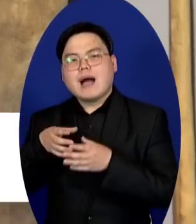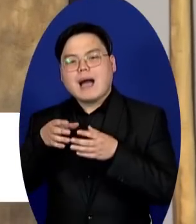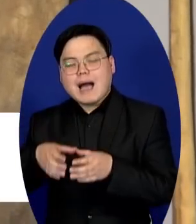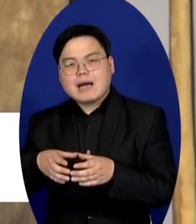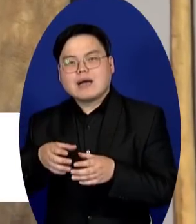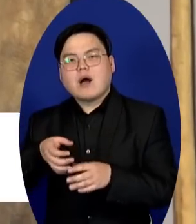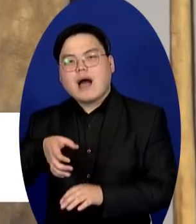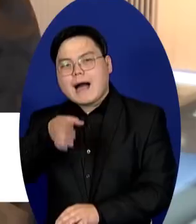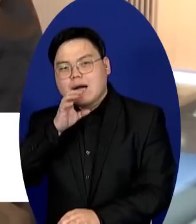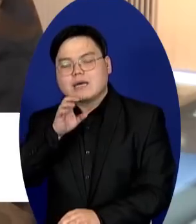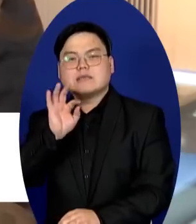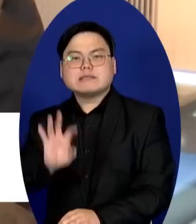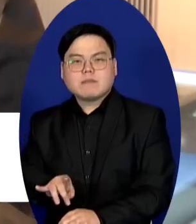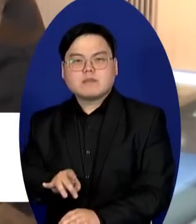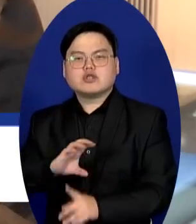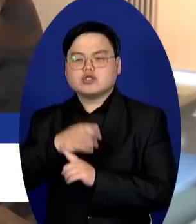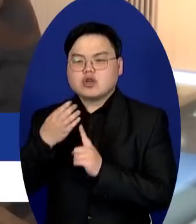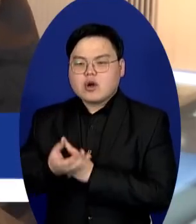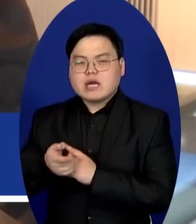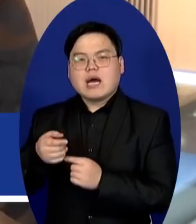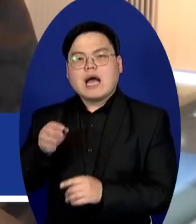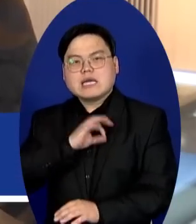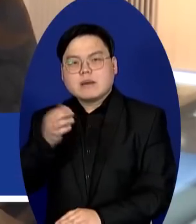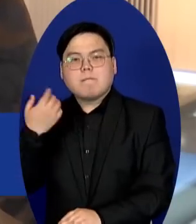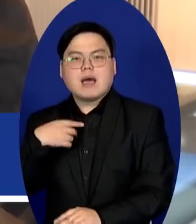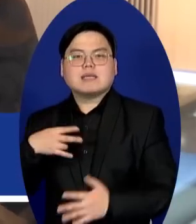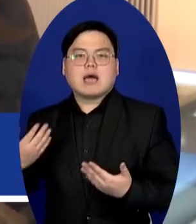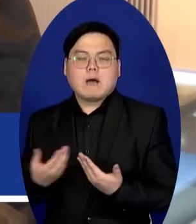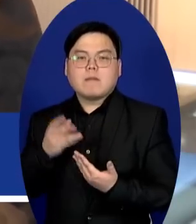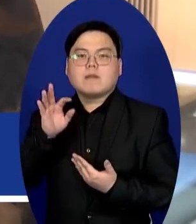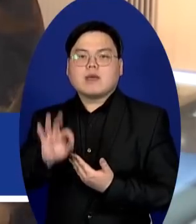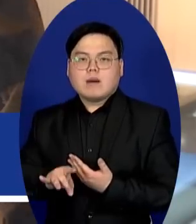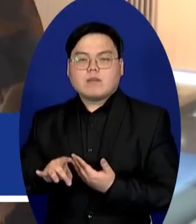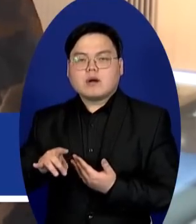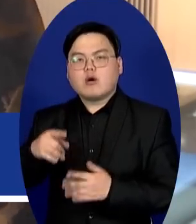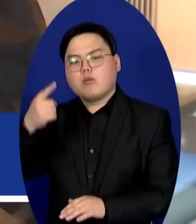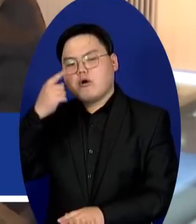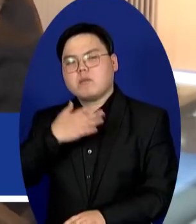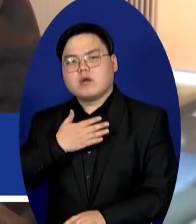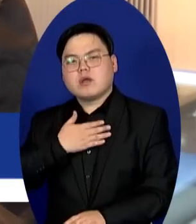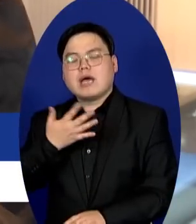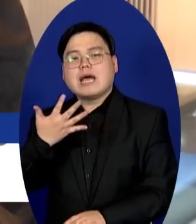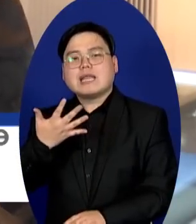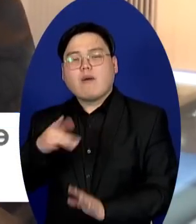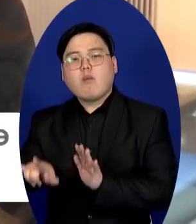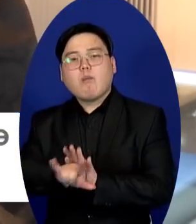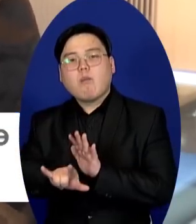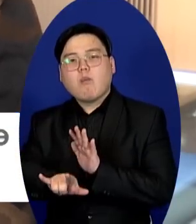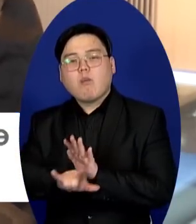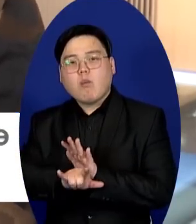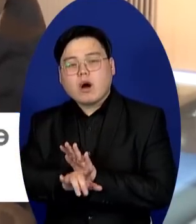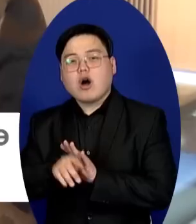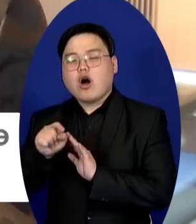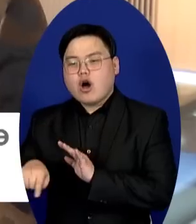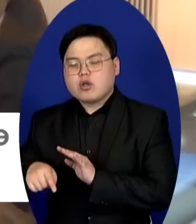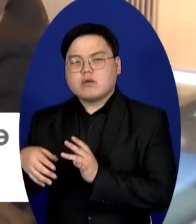эдээ ундааны соёлтой байсан. Энэ бүхэл эдлэлх хэрэглийг л өнөөдөр уламжлалт аж ахуйгаараа бид нар таван хөшөө малаа яаж адгуулан